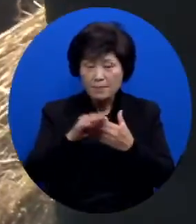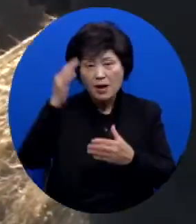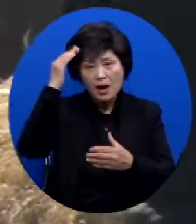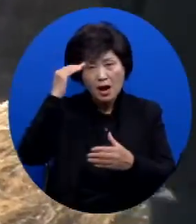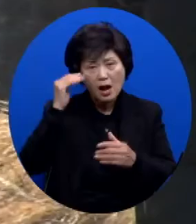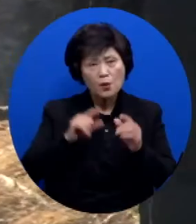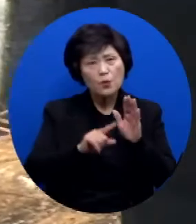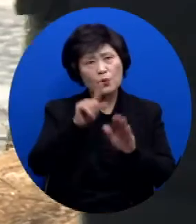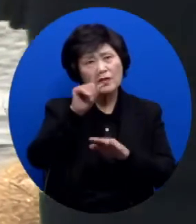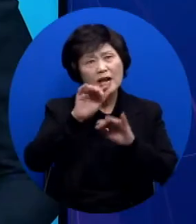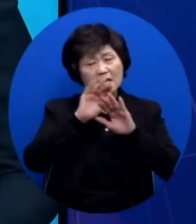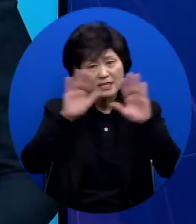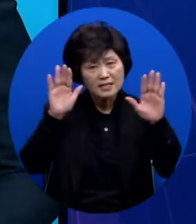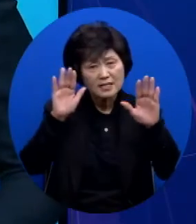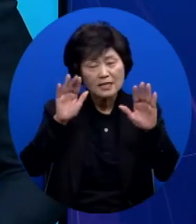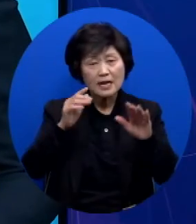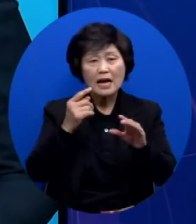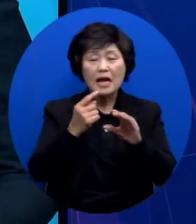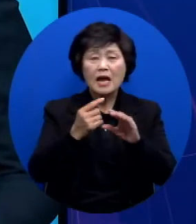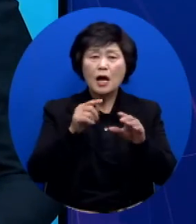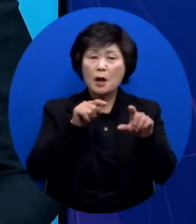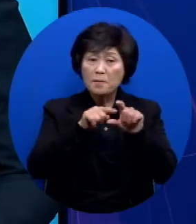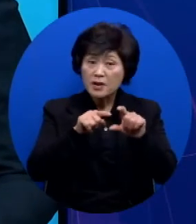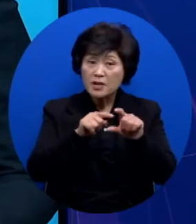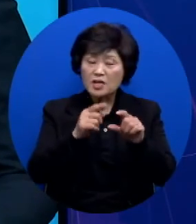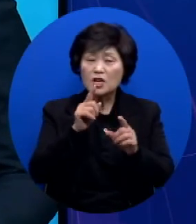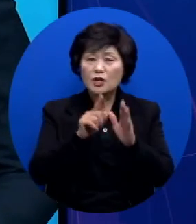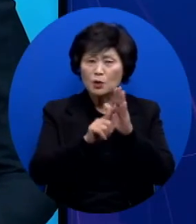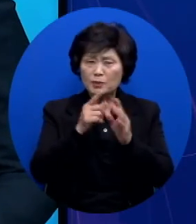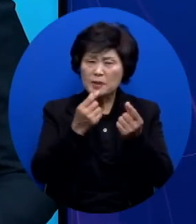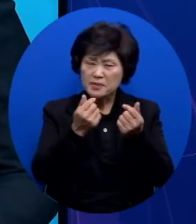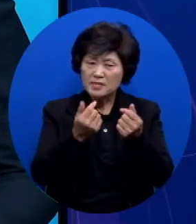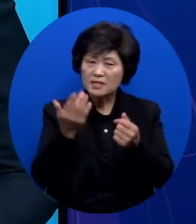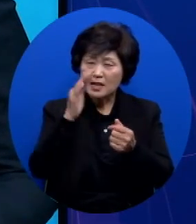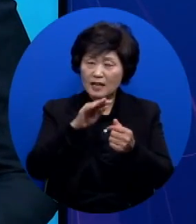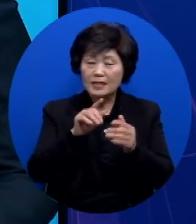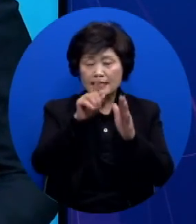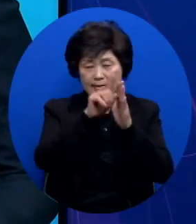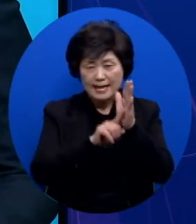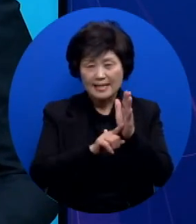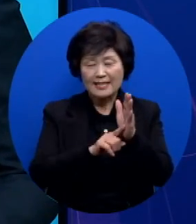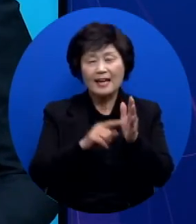전망이 나오고 있습니다. 지금까지 소셜 브리핑 크리스천을 위한 세상복이었습니다.